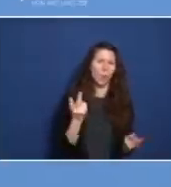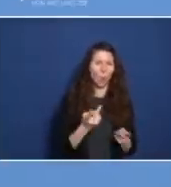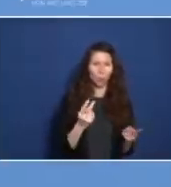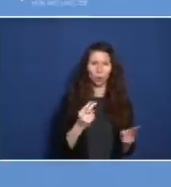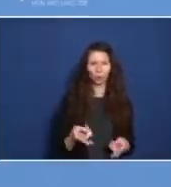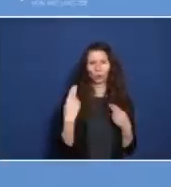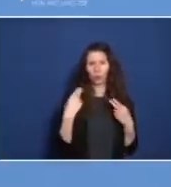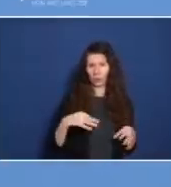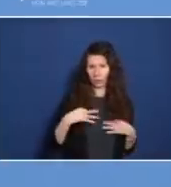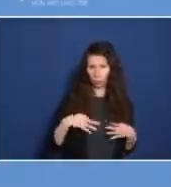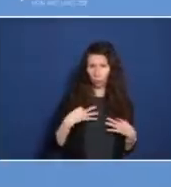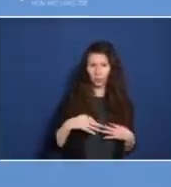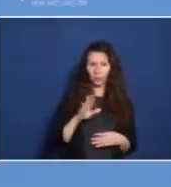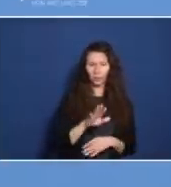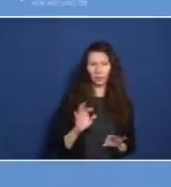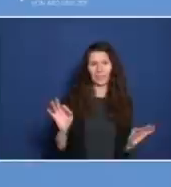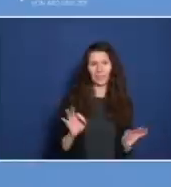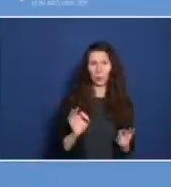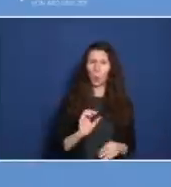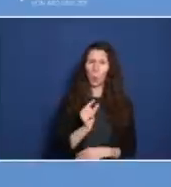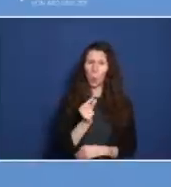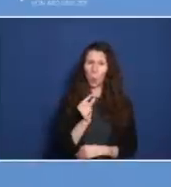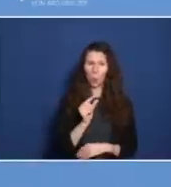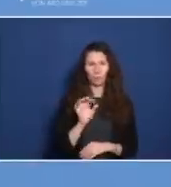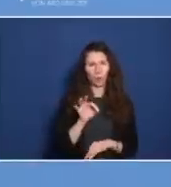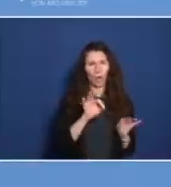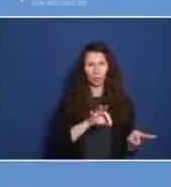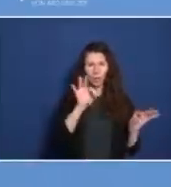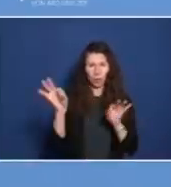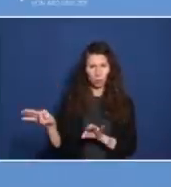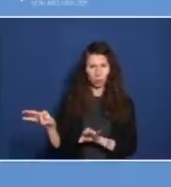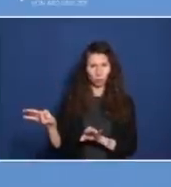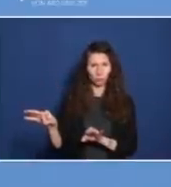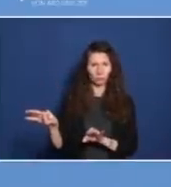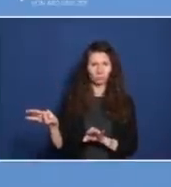deutlich minimiertes Risiko nur noch ausgeht,